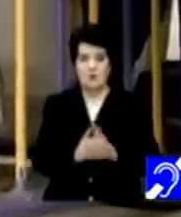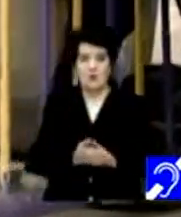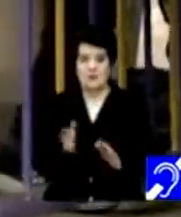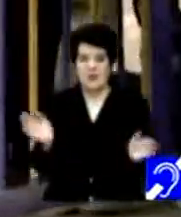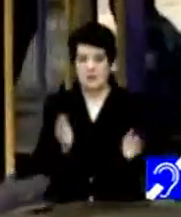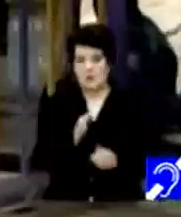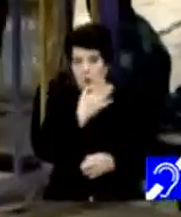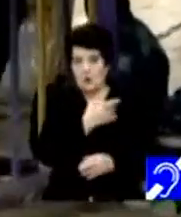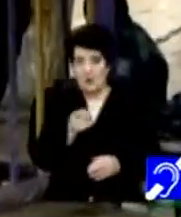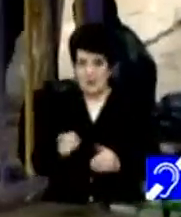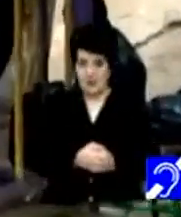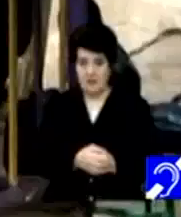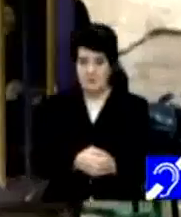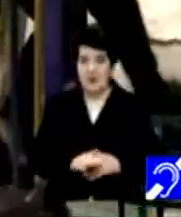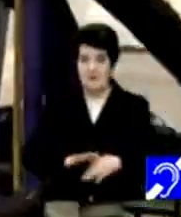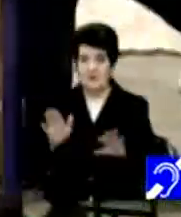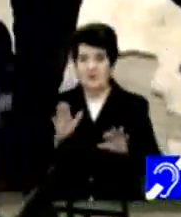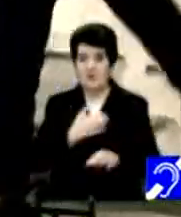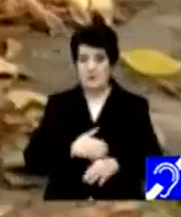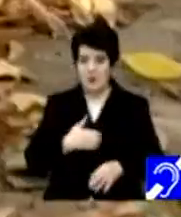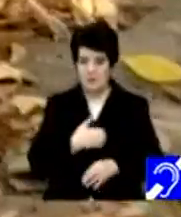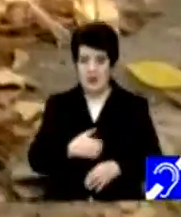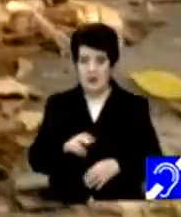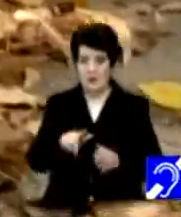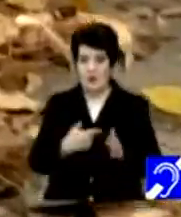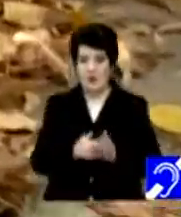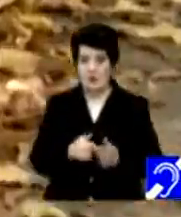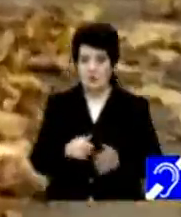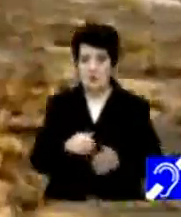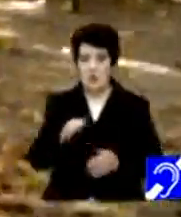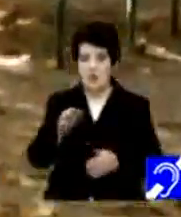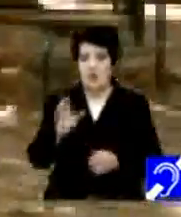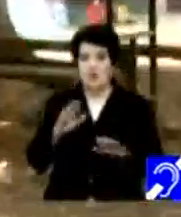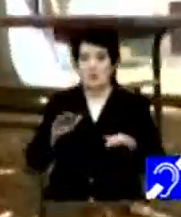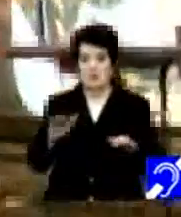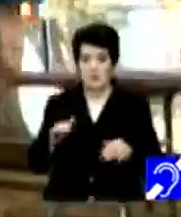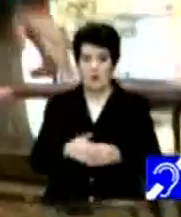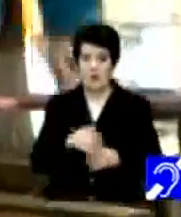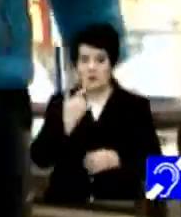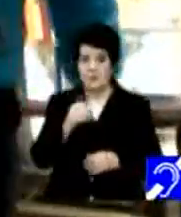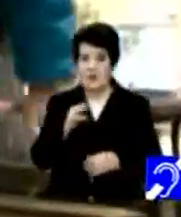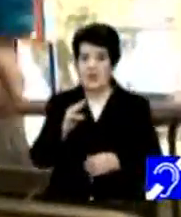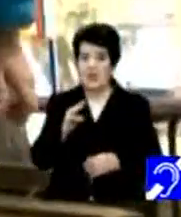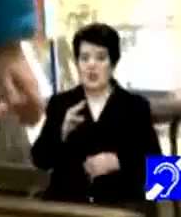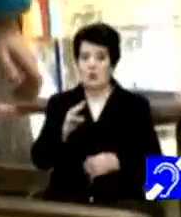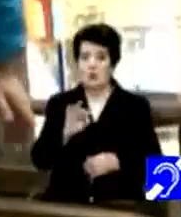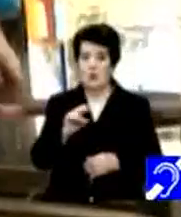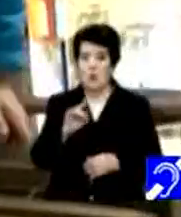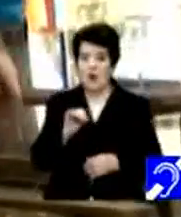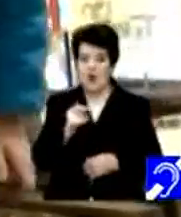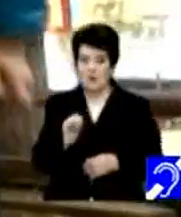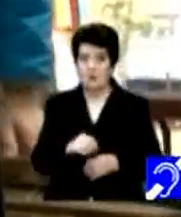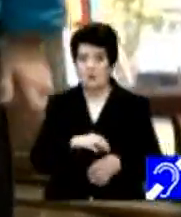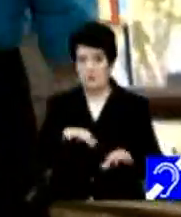timp după ce am discutat cu viceprimarul orașului Soroca, acesta a revenit și a spus că topoganul va fi demontat și evacuat în cel